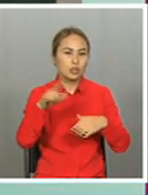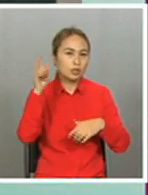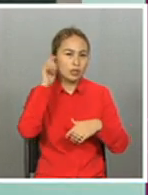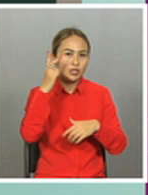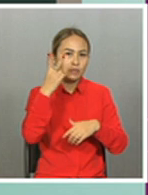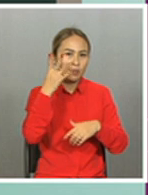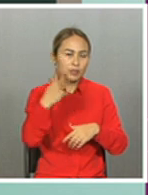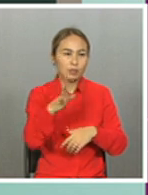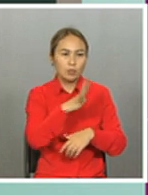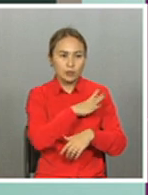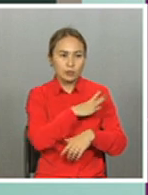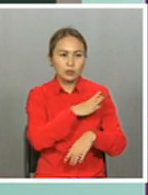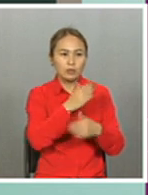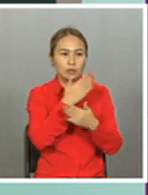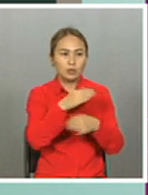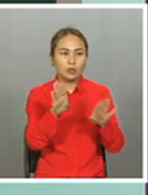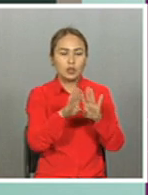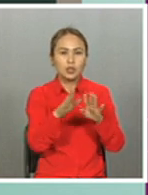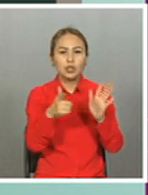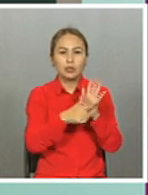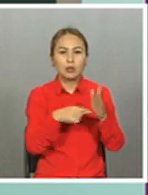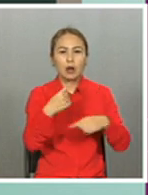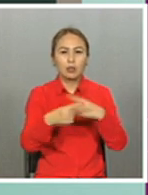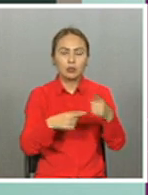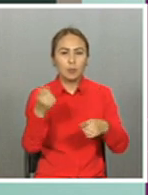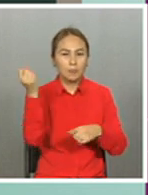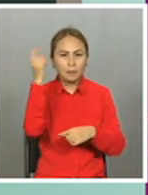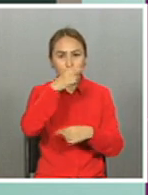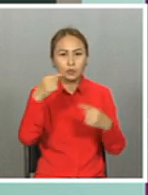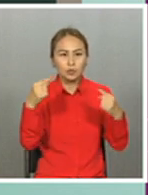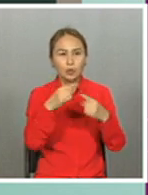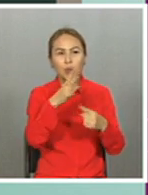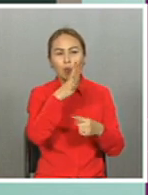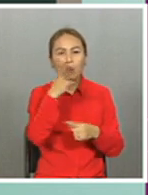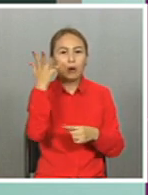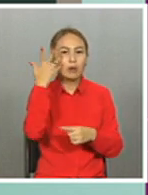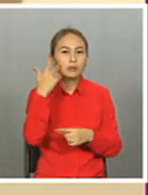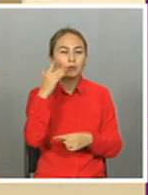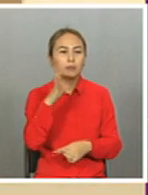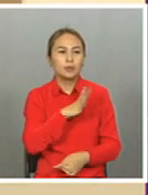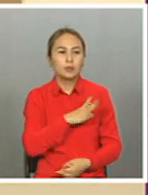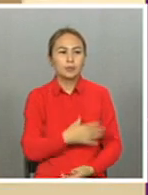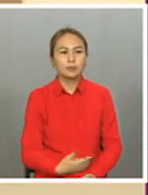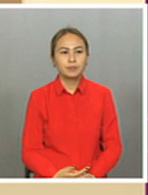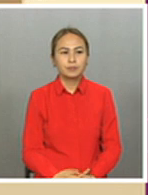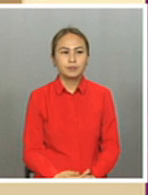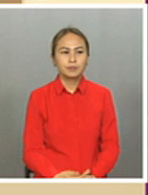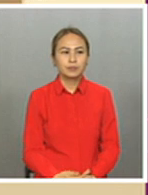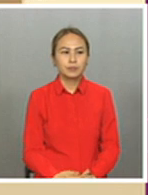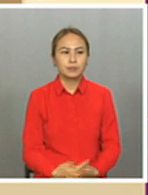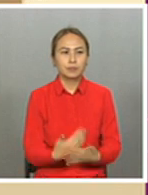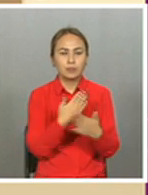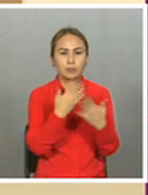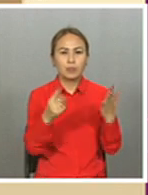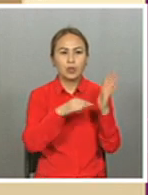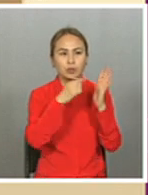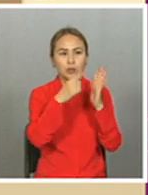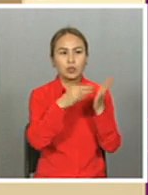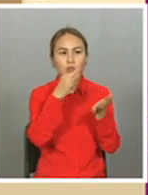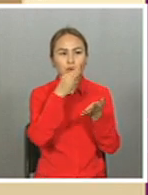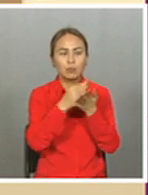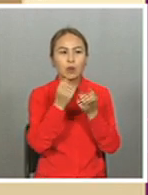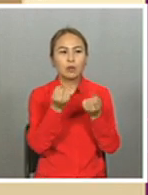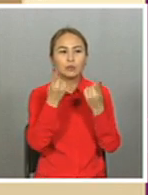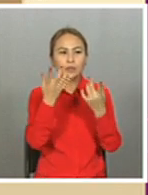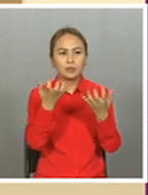25-те алсақ, онда жетатаны толық білу уақыттың қай кезеңін қамтиды? Осы сұрақтың жауабын қайдан білуге